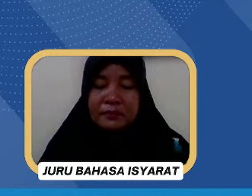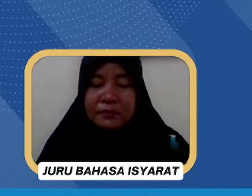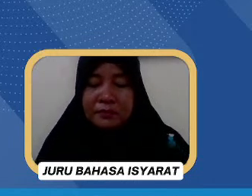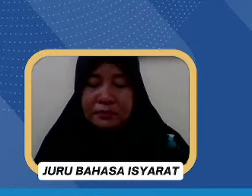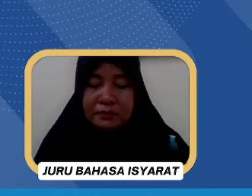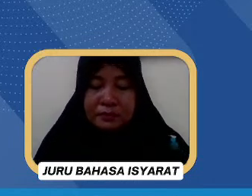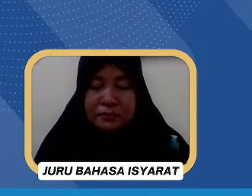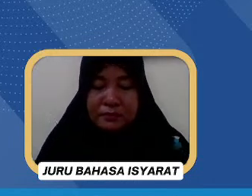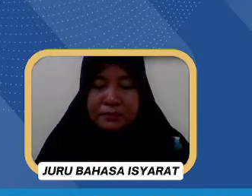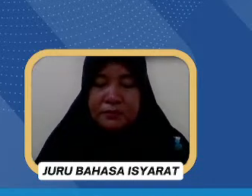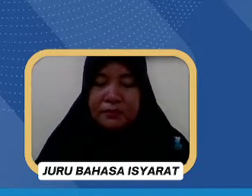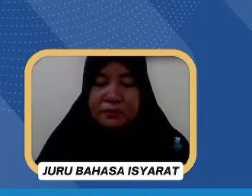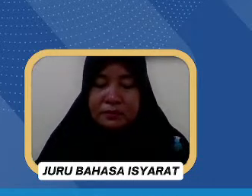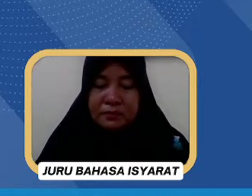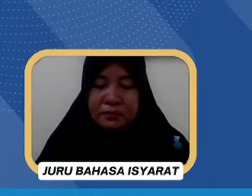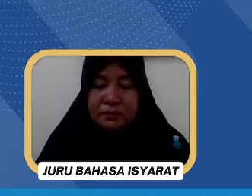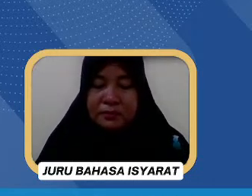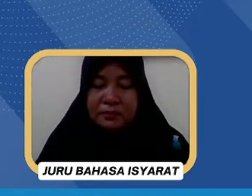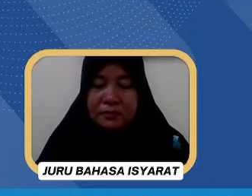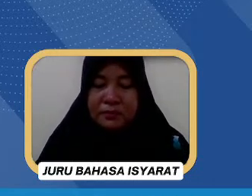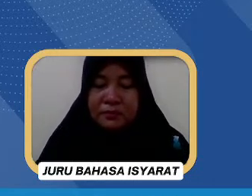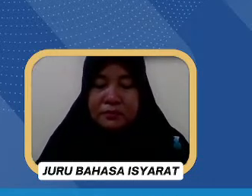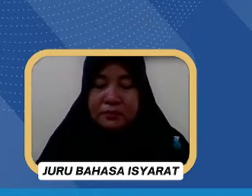Sudah menjawab ya Adik ya?